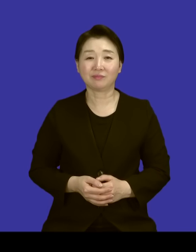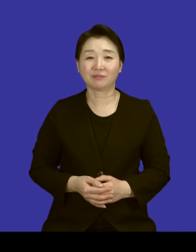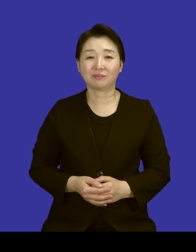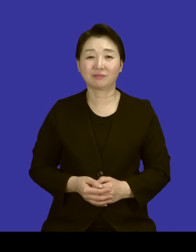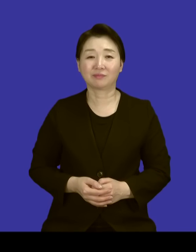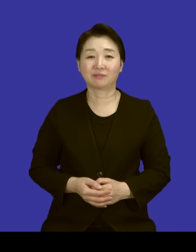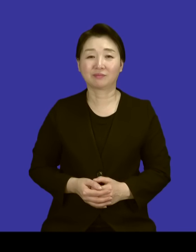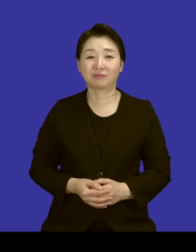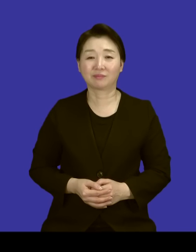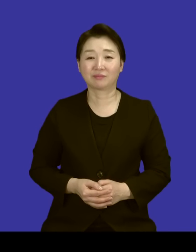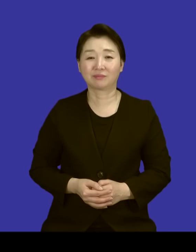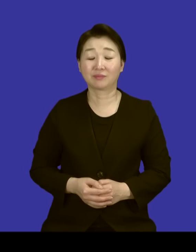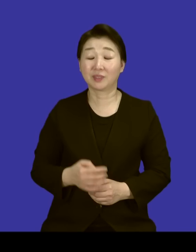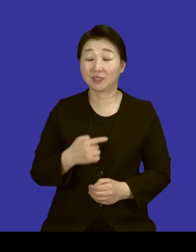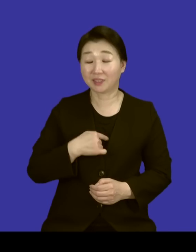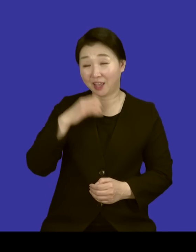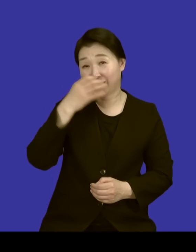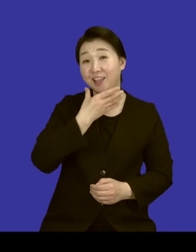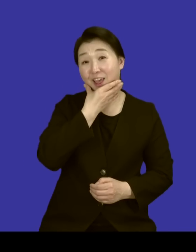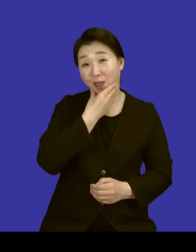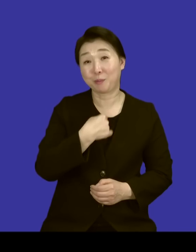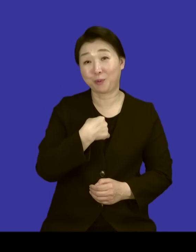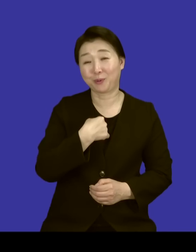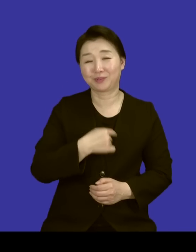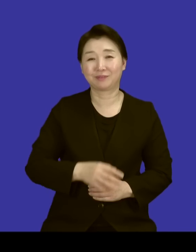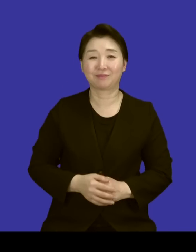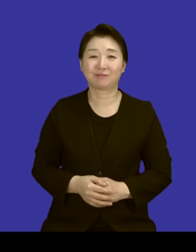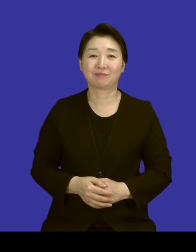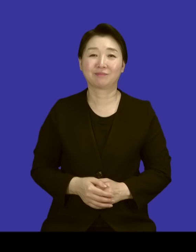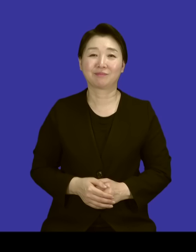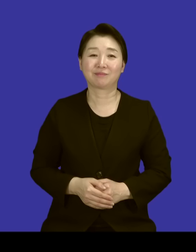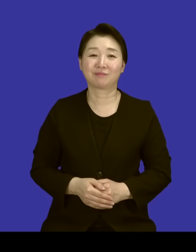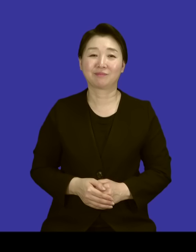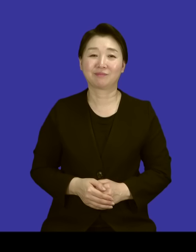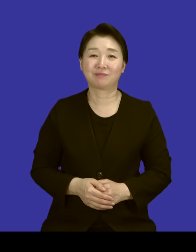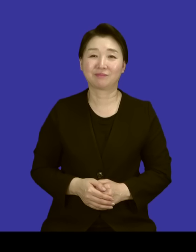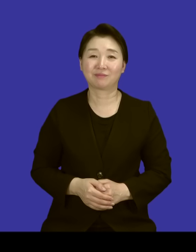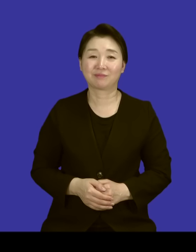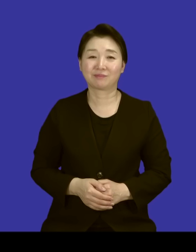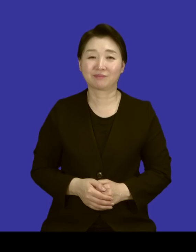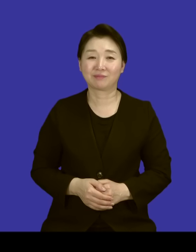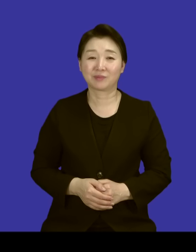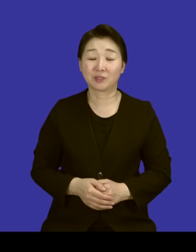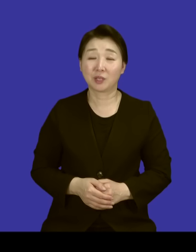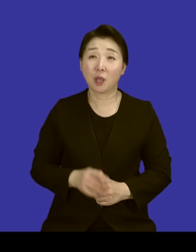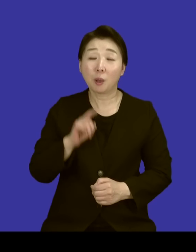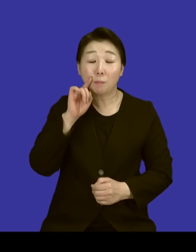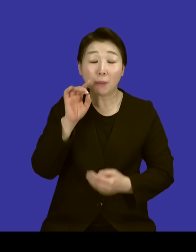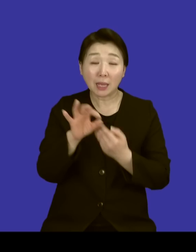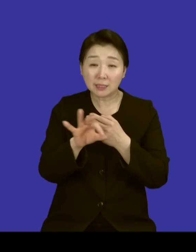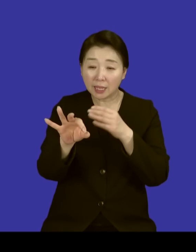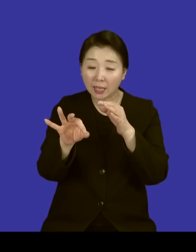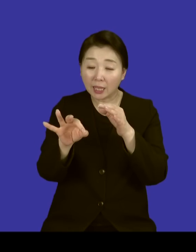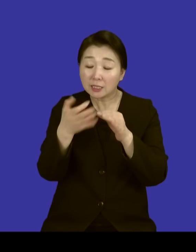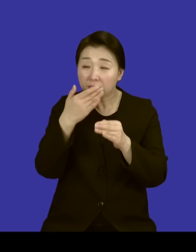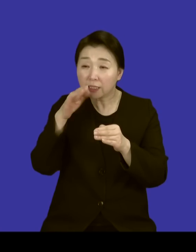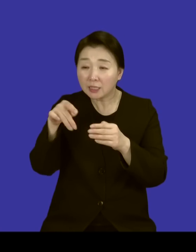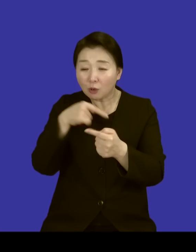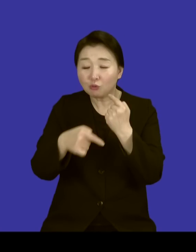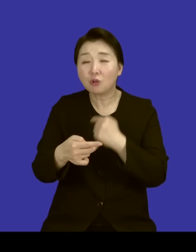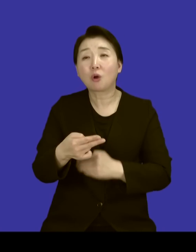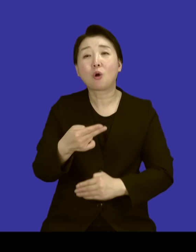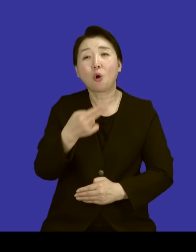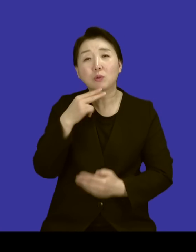글쎄 뭐 저는 그냥 행복하게 네. 하고 있는데 예. 제가 이걸 안 했으면 평생 모르고 갔을